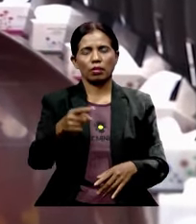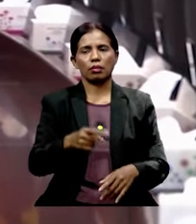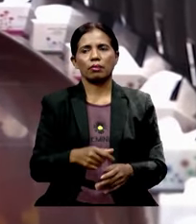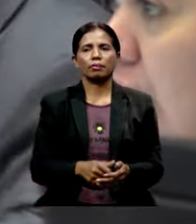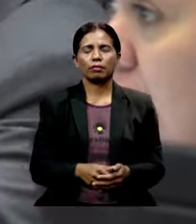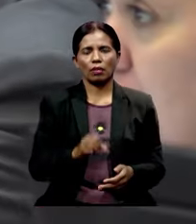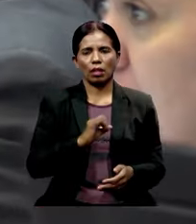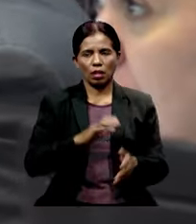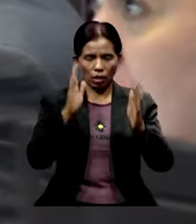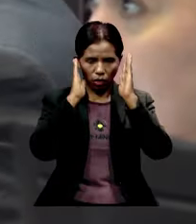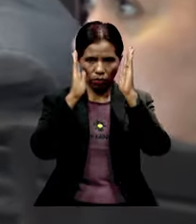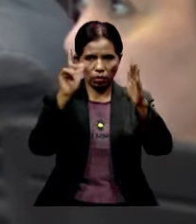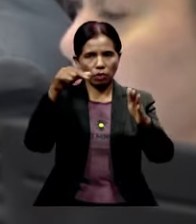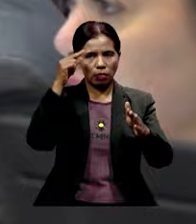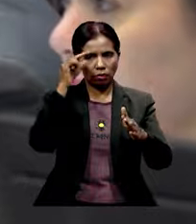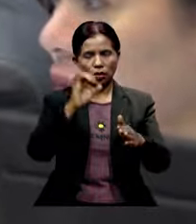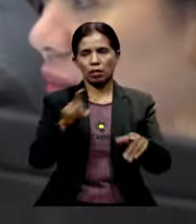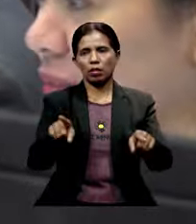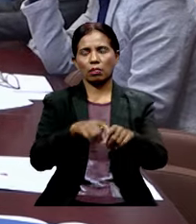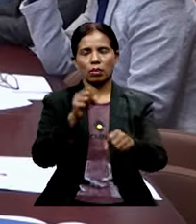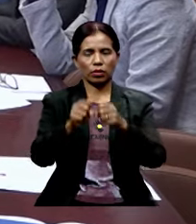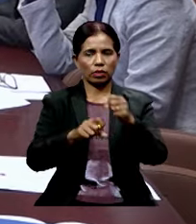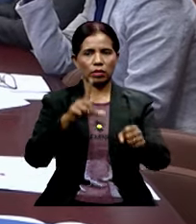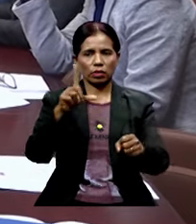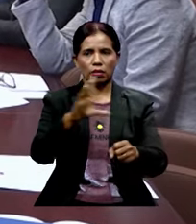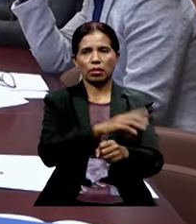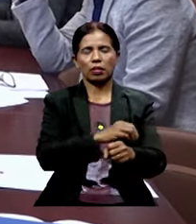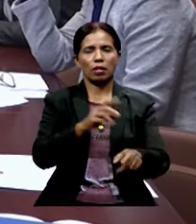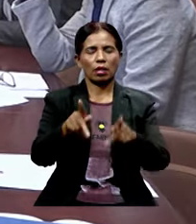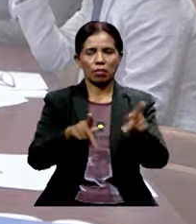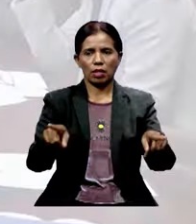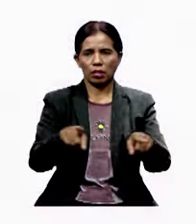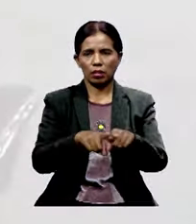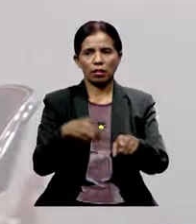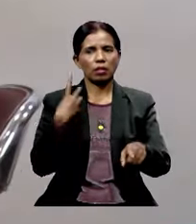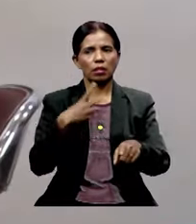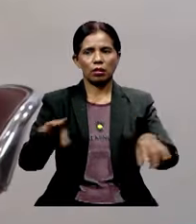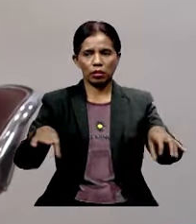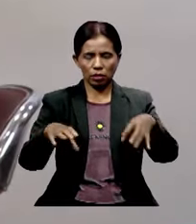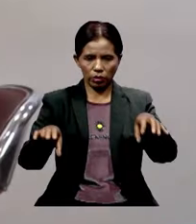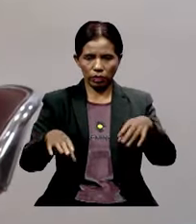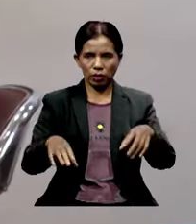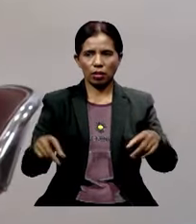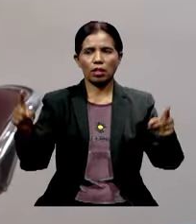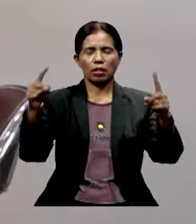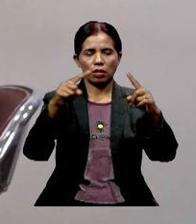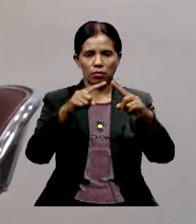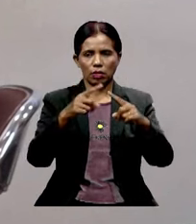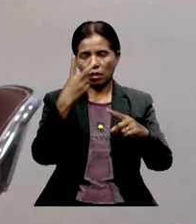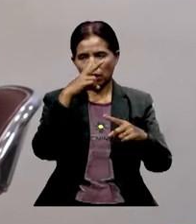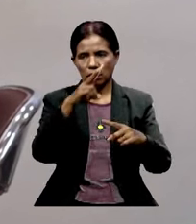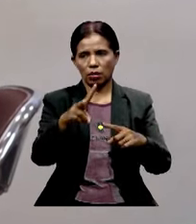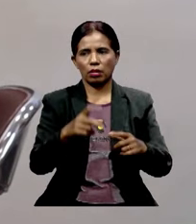how halal lili ba governan tambah hanya nular sosial civil nular sosial dalam bayi ita bayi servis dunia atau ba dia